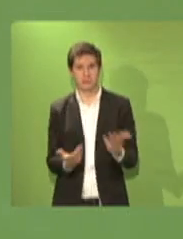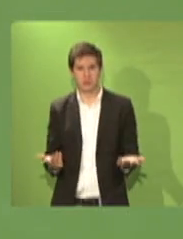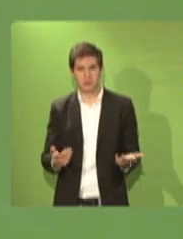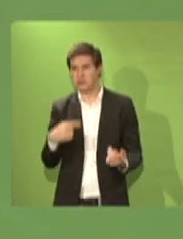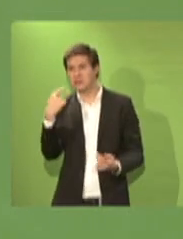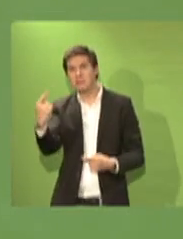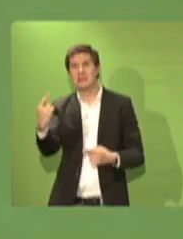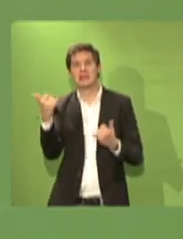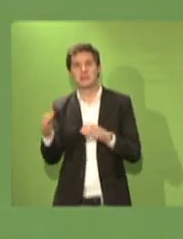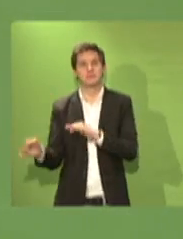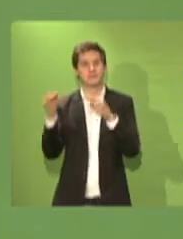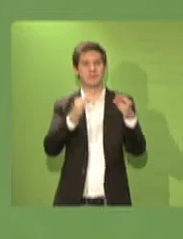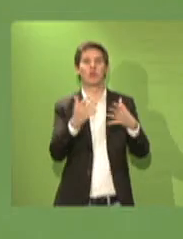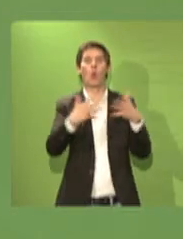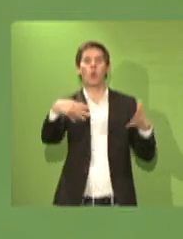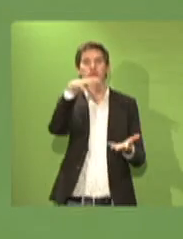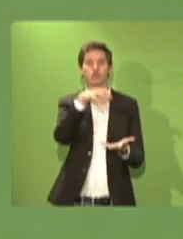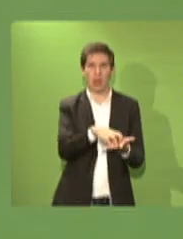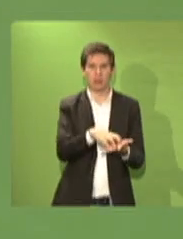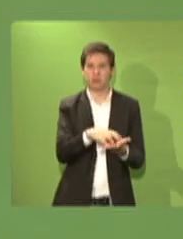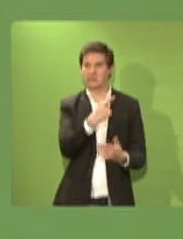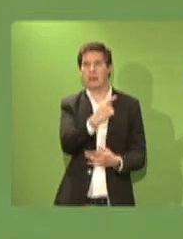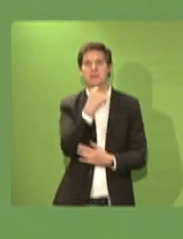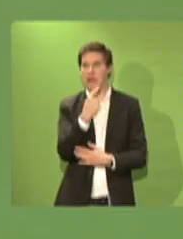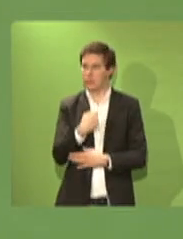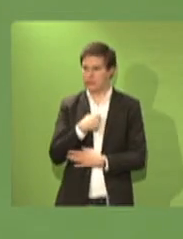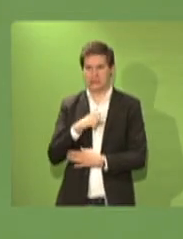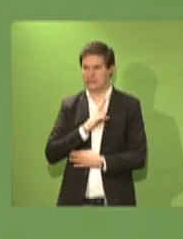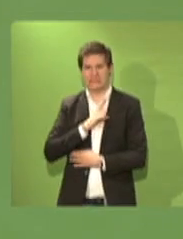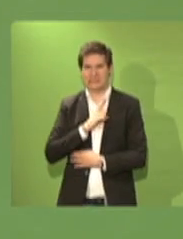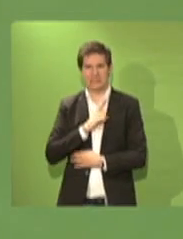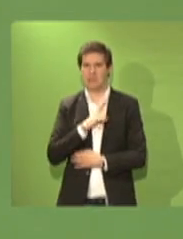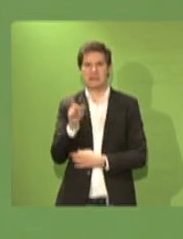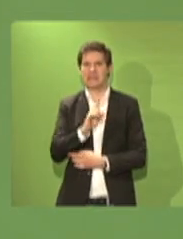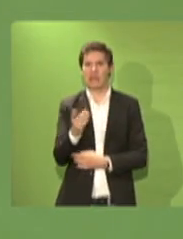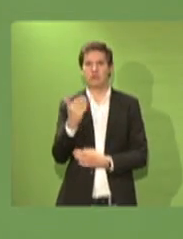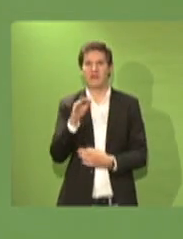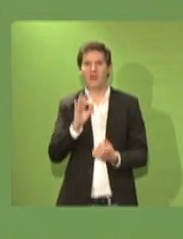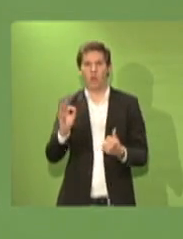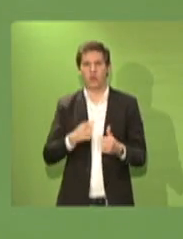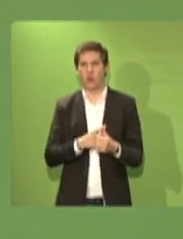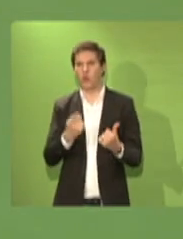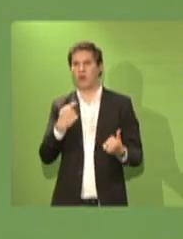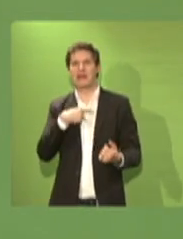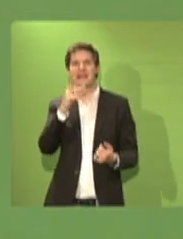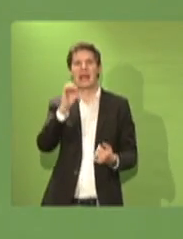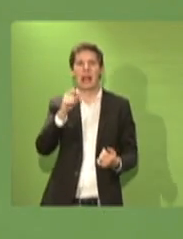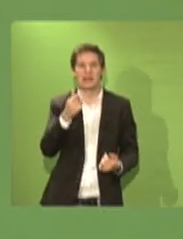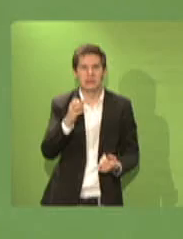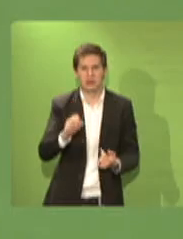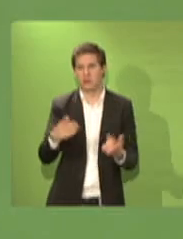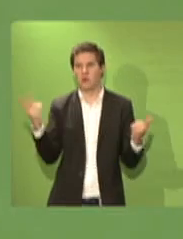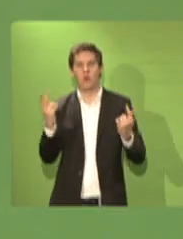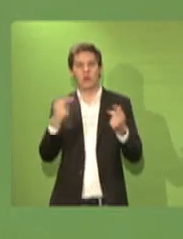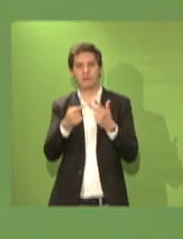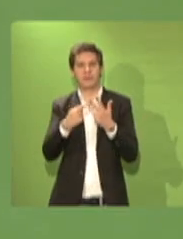in großen Städten leben, die zumindest mal sagen, ich komme eigentlich aus Floto, aus Telgte oder aus